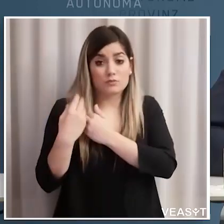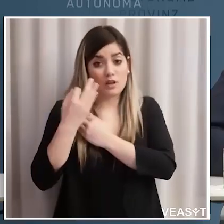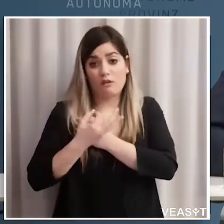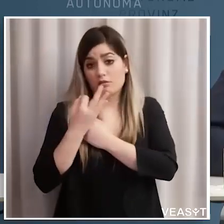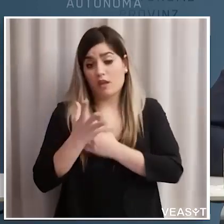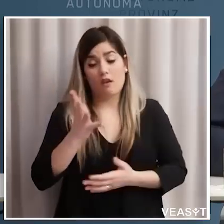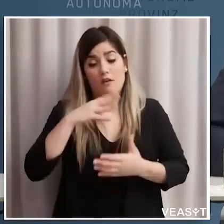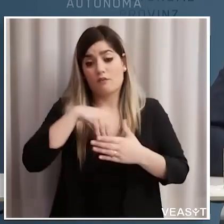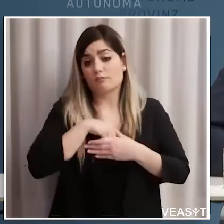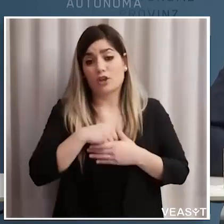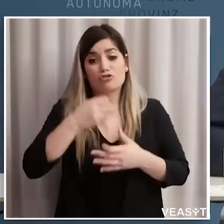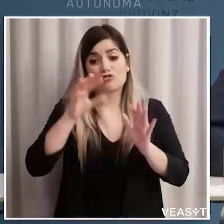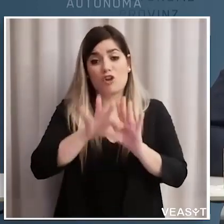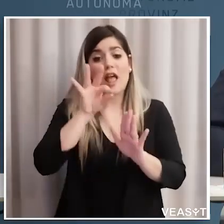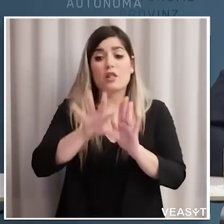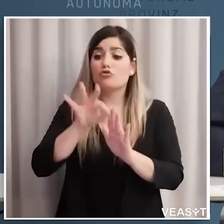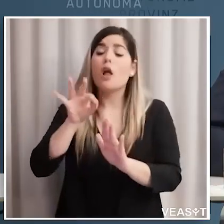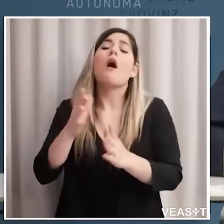che fa, lo fa nel modo che